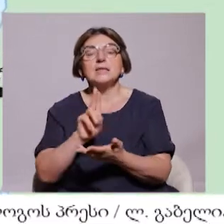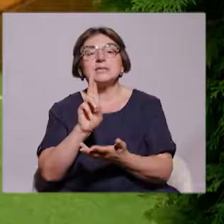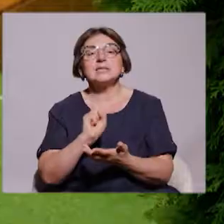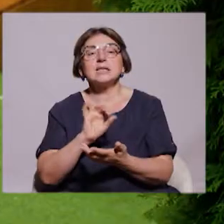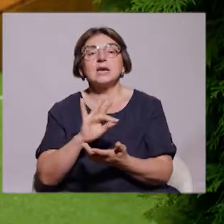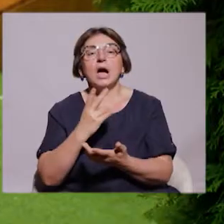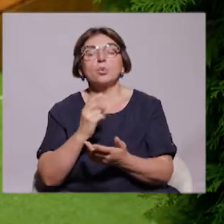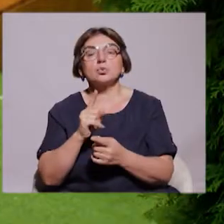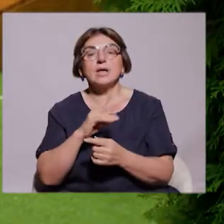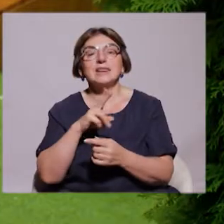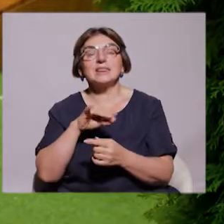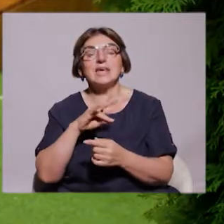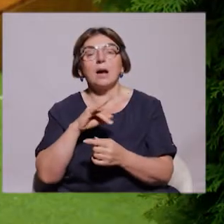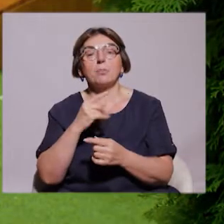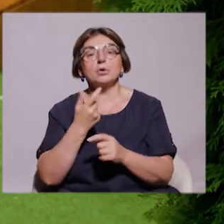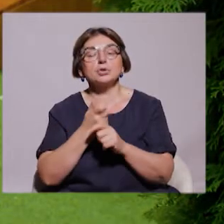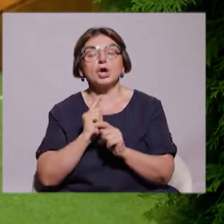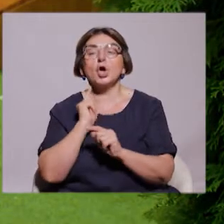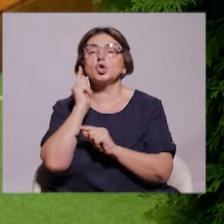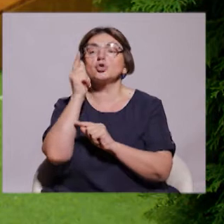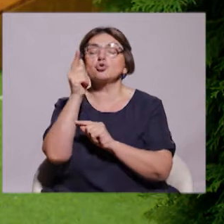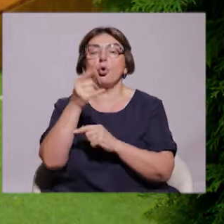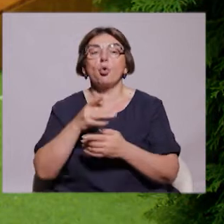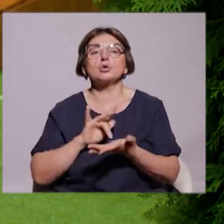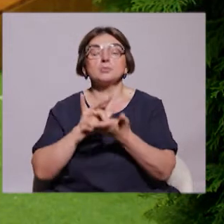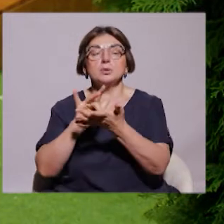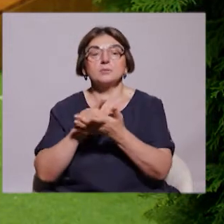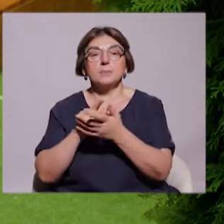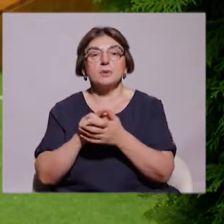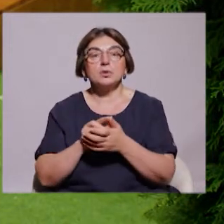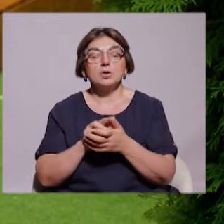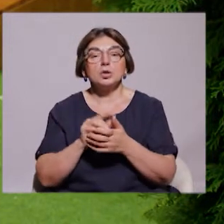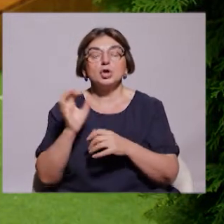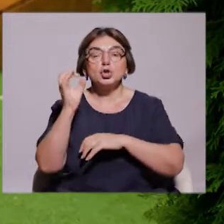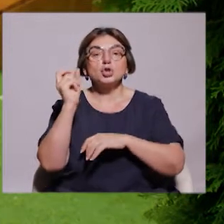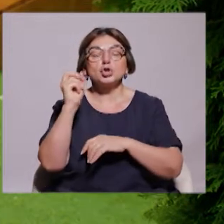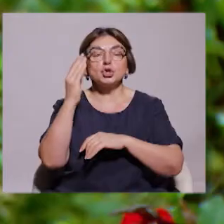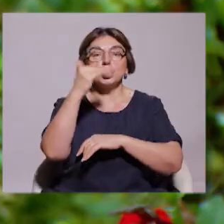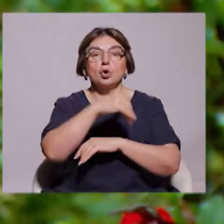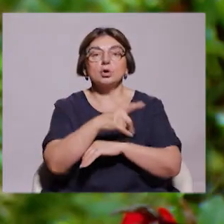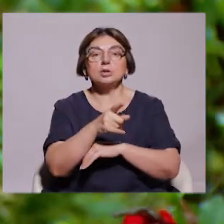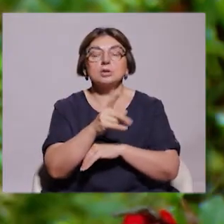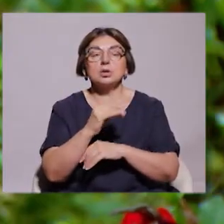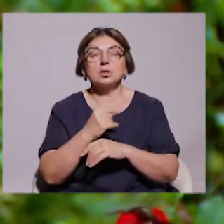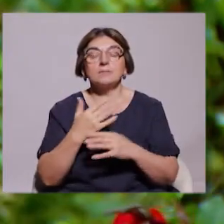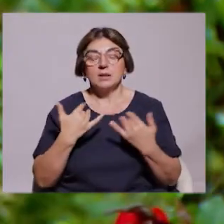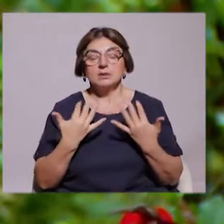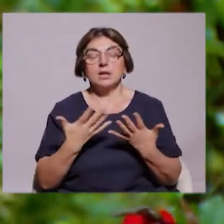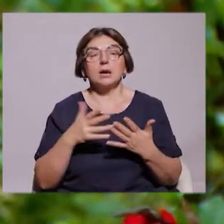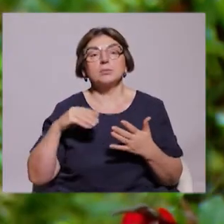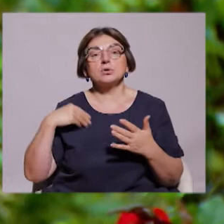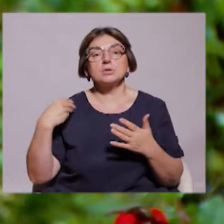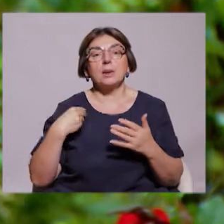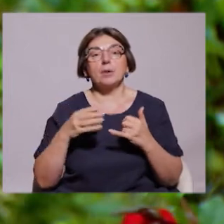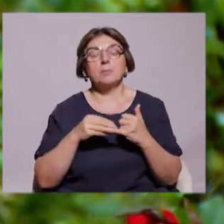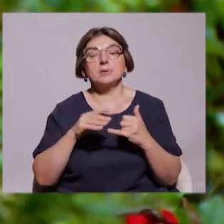ძალიან შორს მიდიან ჩრდილოეთით, ხმელთაშუა ზღვის პირეთის ჩრდილოეთით და თანამედროვე საფრანგეთის ტერიტორიაზე მასილია დაარსეს მათავიანთი